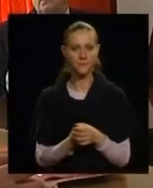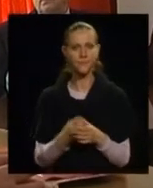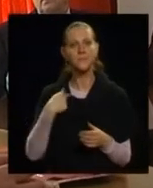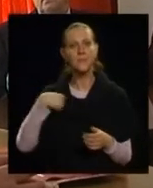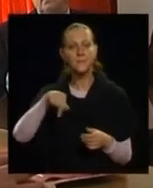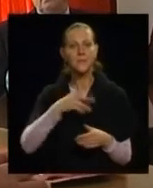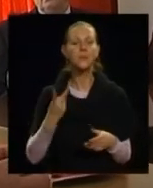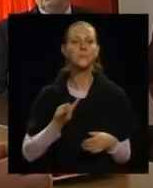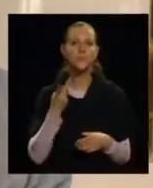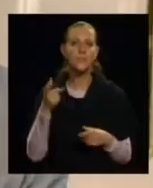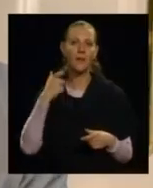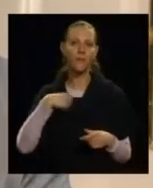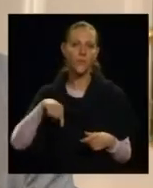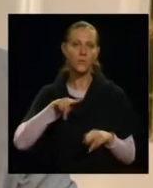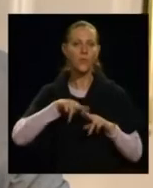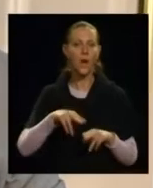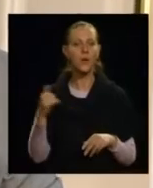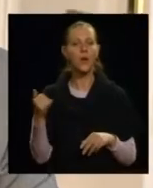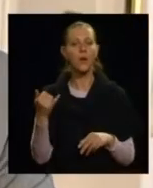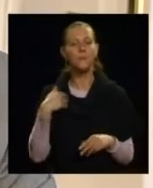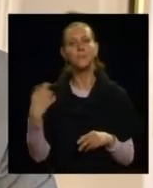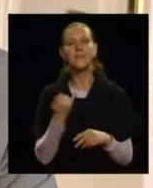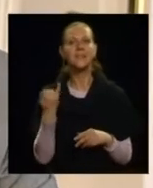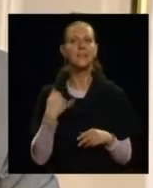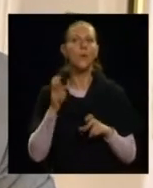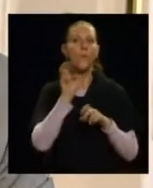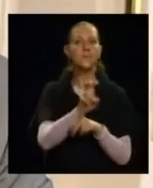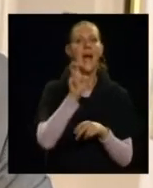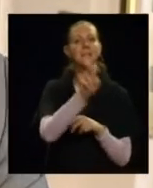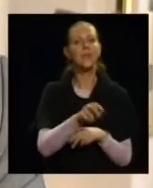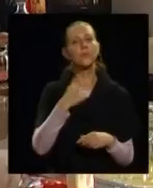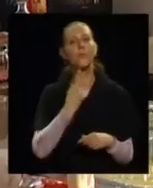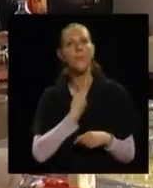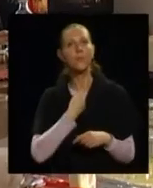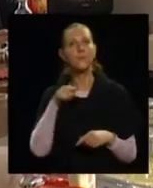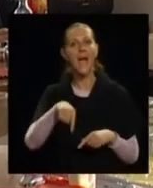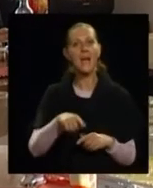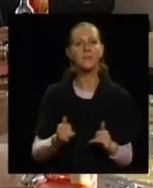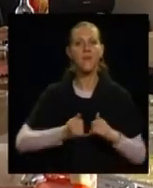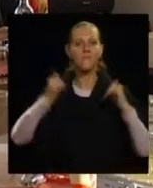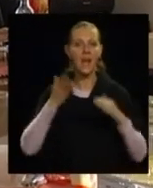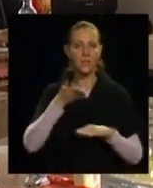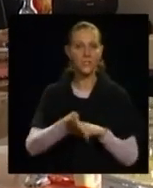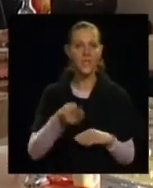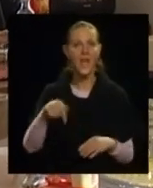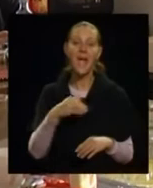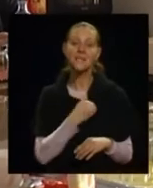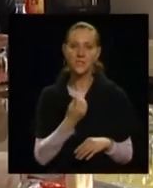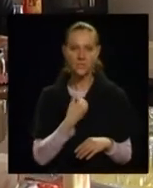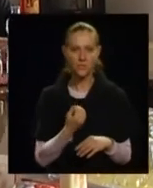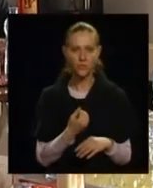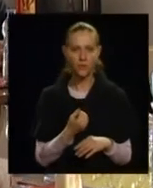mi tulajdonképpen büszkék vagyunk arra, hogy mindig is hozzá tehettük a magunkét ehhez a fejlődéshez. Egyébként ez az